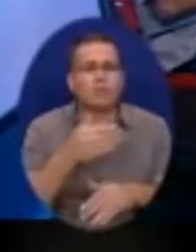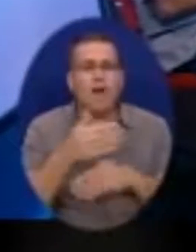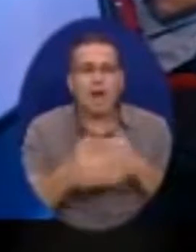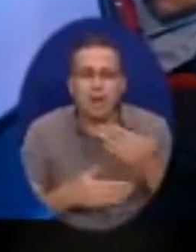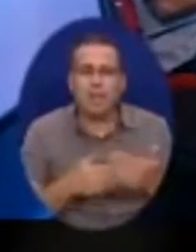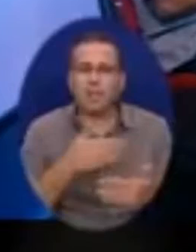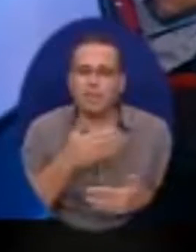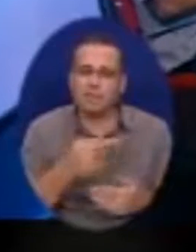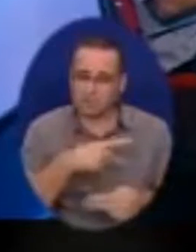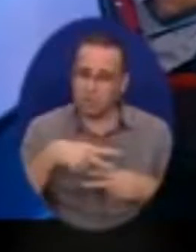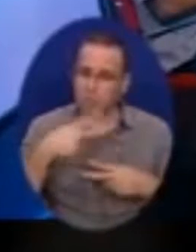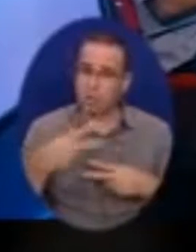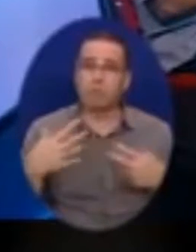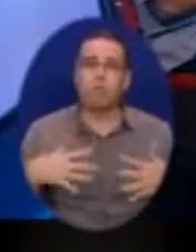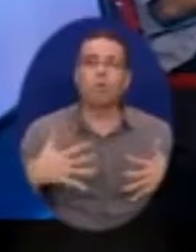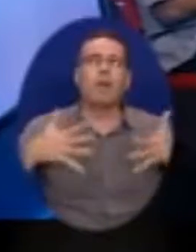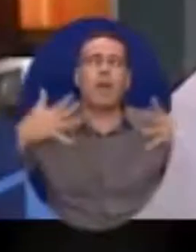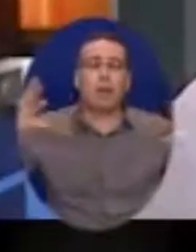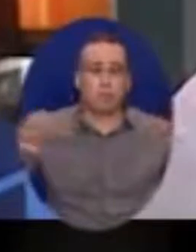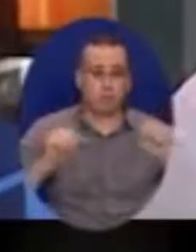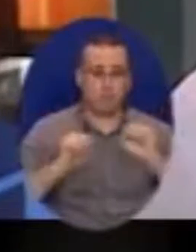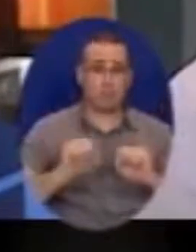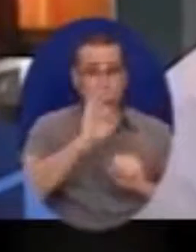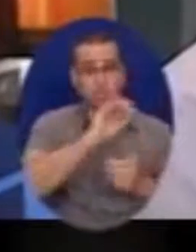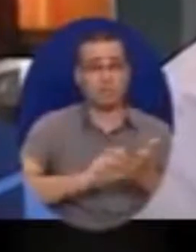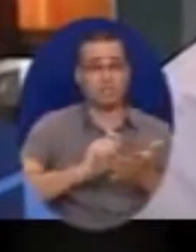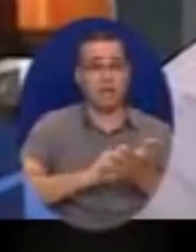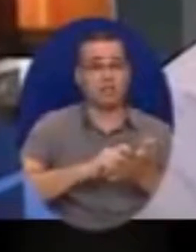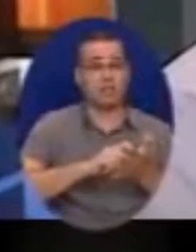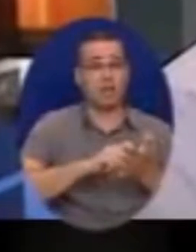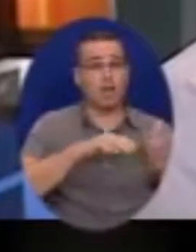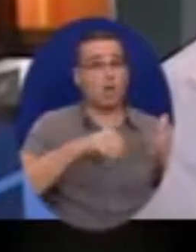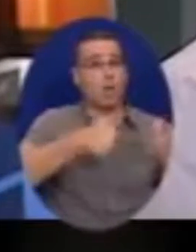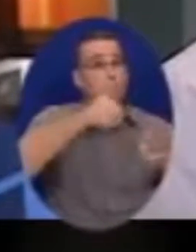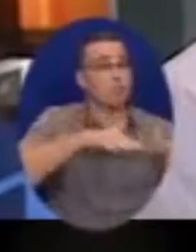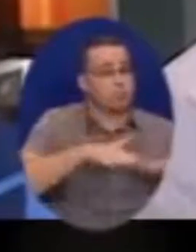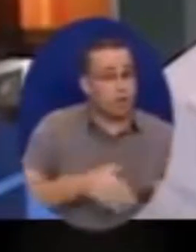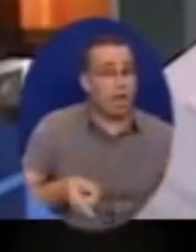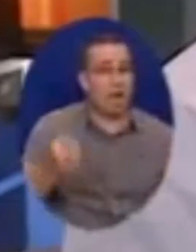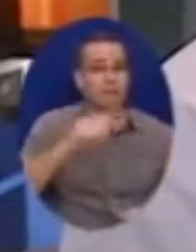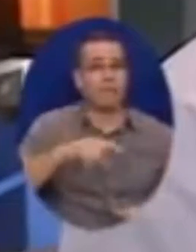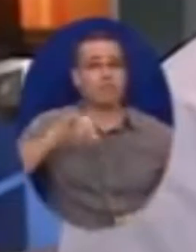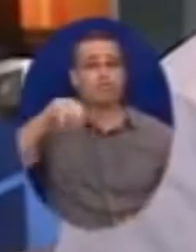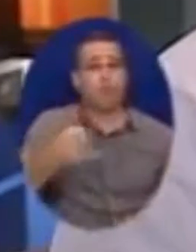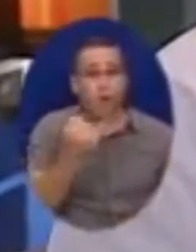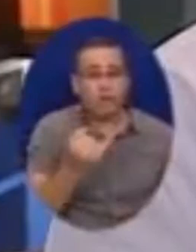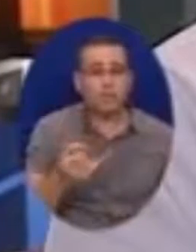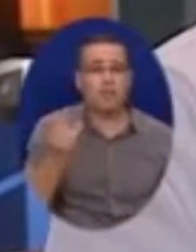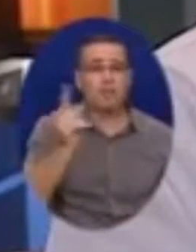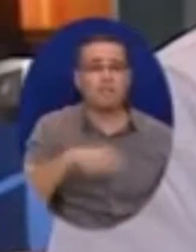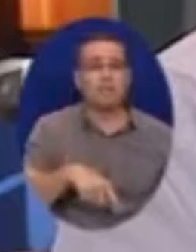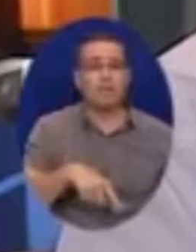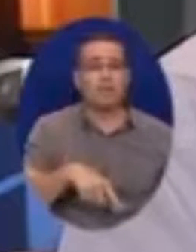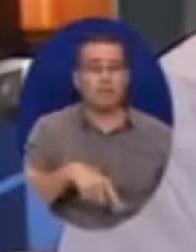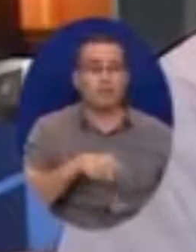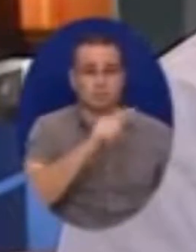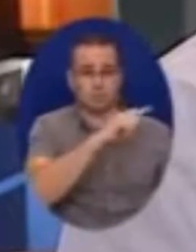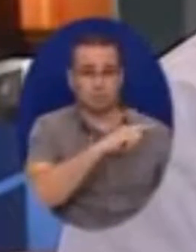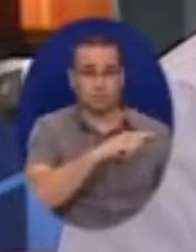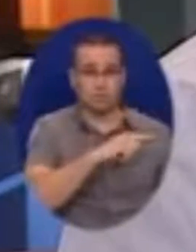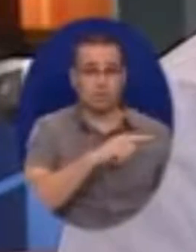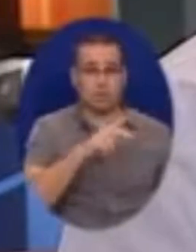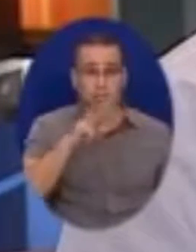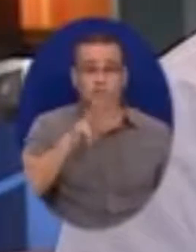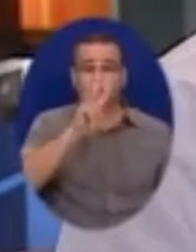צריך להבין, זה פרויקט מאוד מאוד גדול, בתמיכה של משרד ראש הממשלה, משרד החינוך וג'וינט ישראל. הוא פועל ב-14 יישובים, לוקחים בו חלק